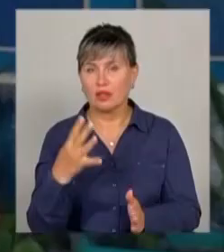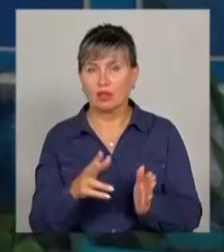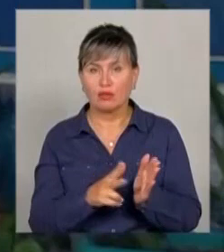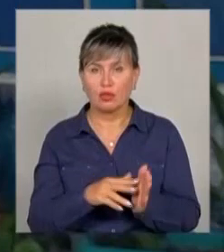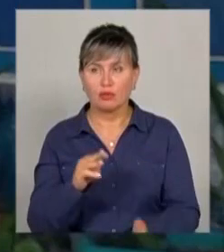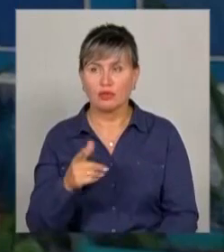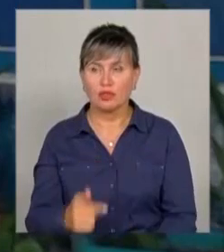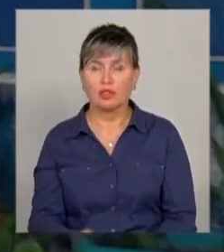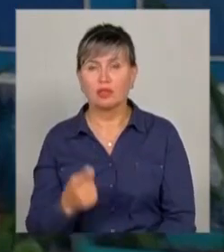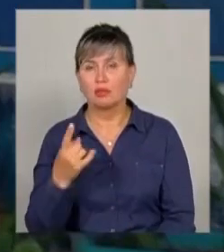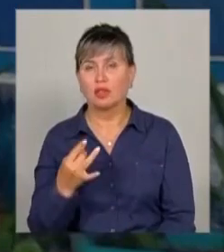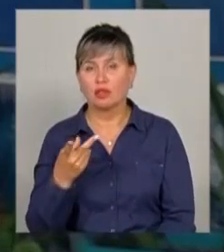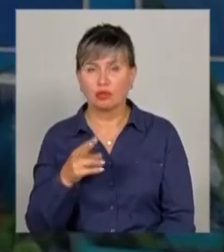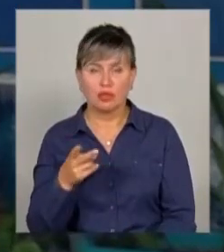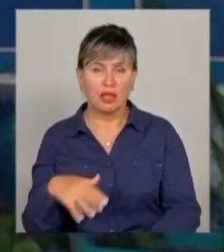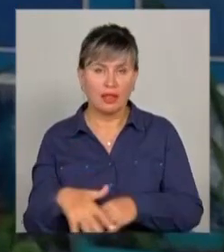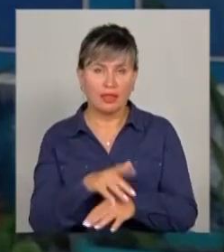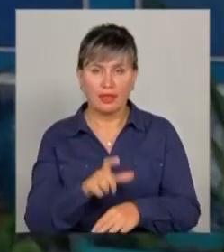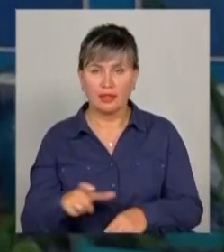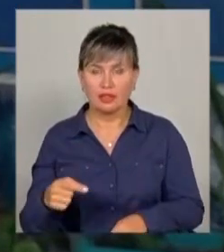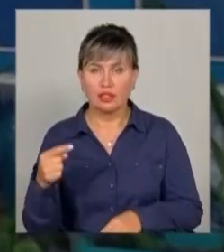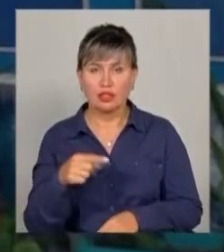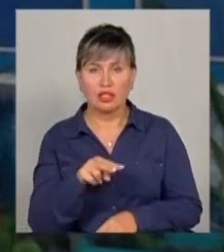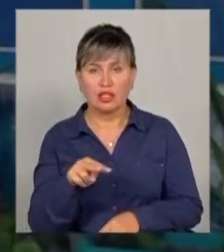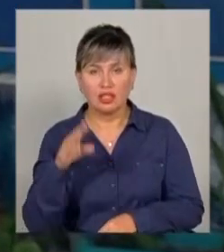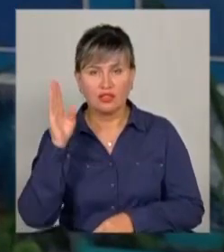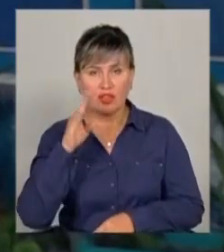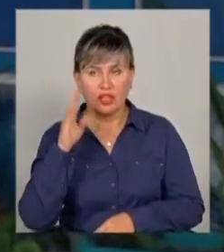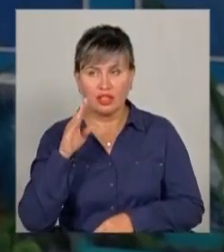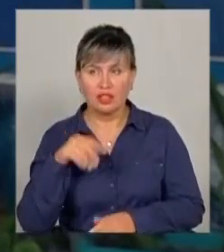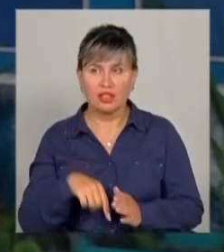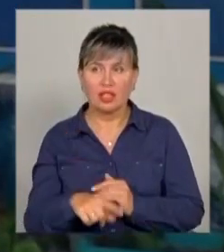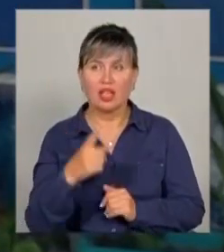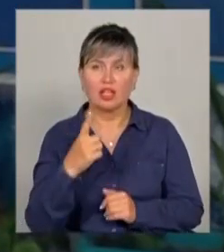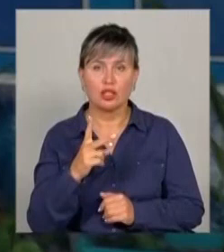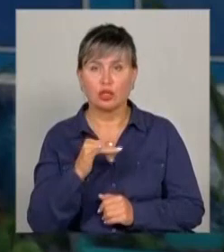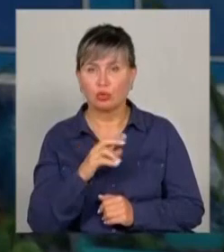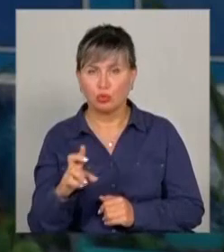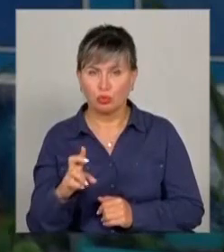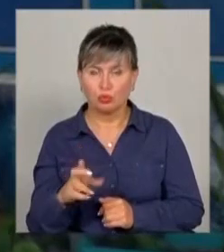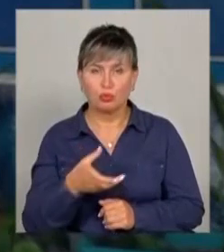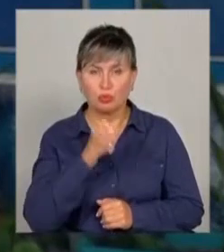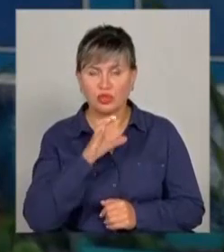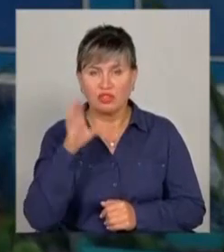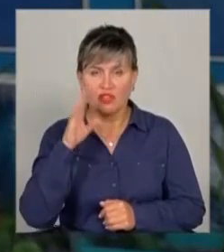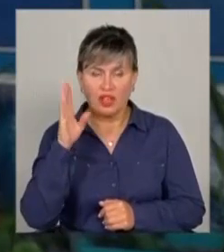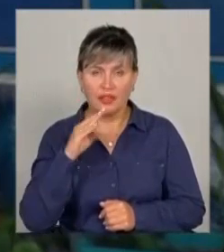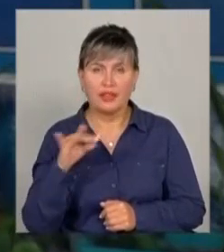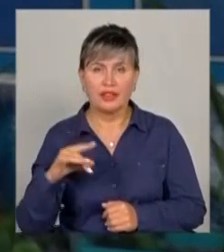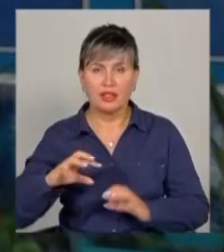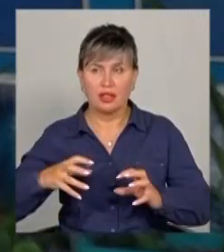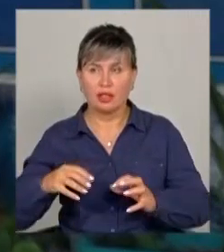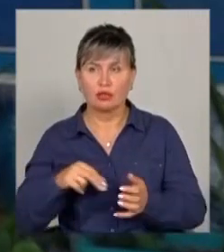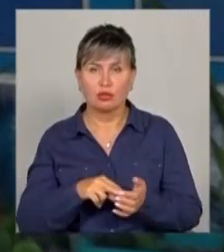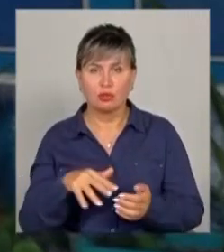тенге. С 1 июля для населения 1000 литров воды, то бишь 1 куб питьевого водоснабжения с крана, будет